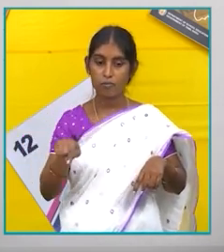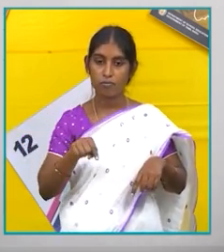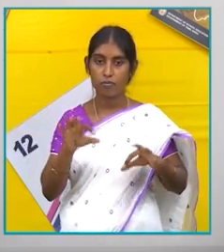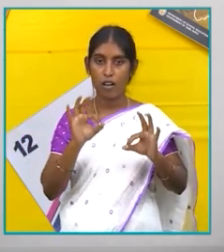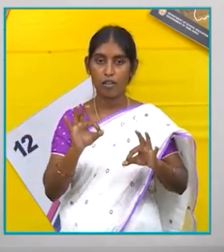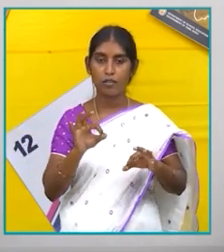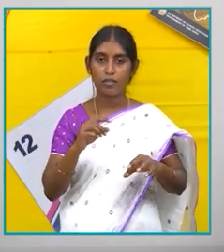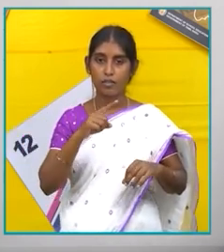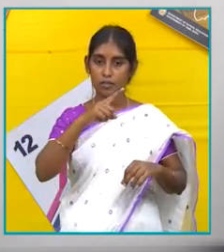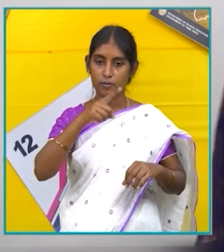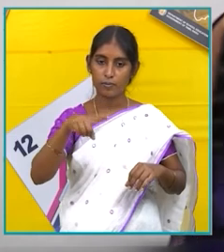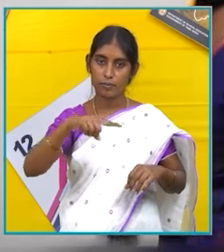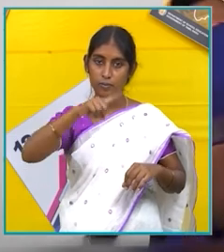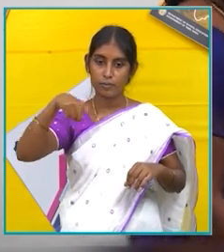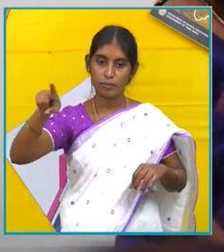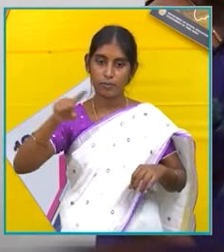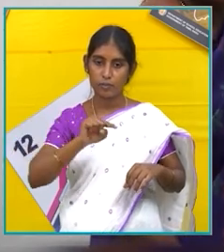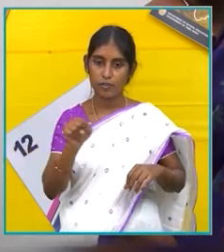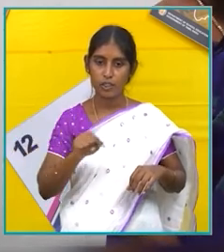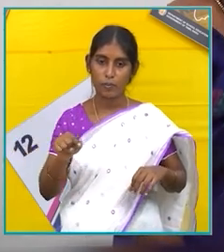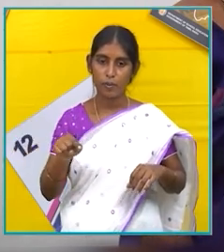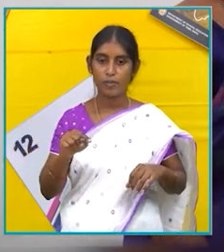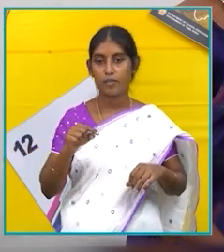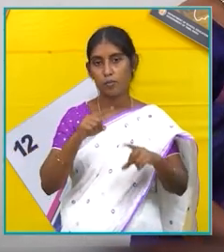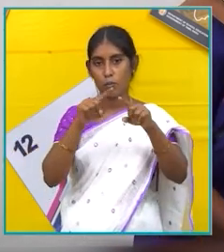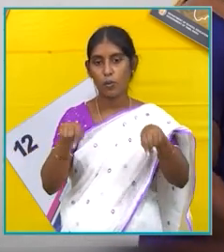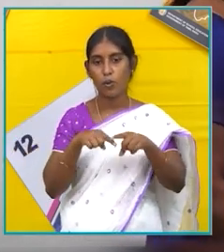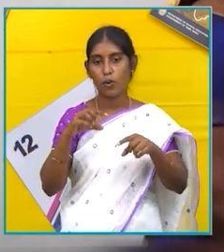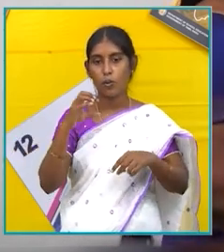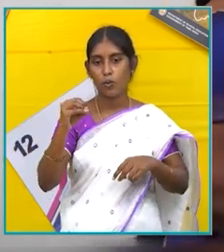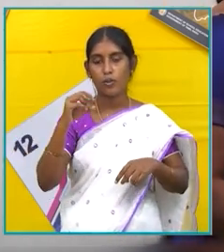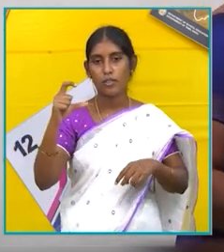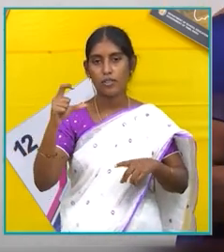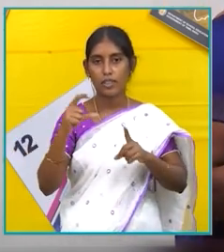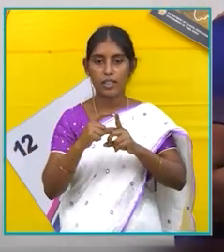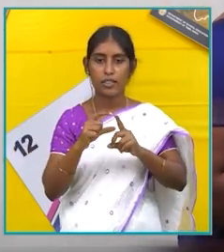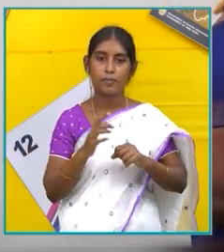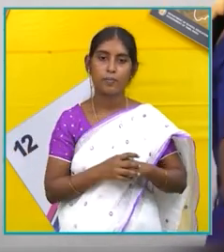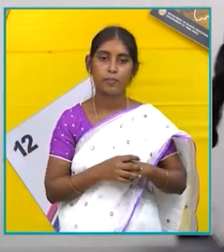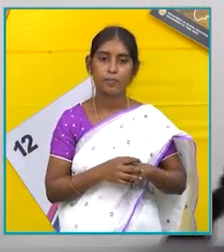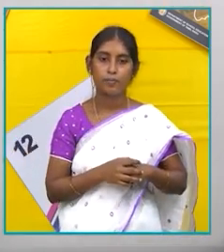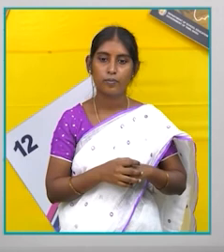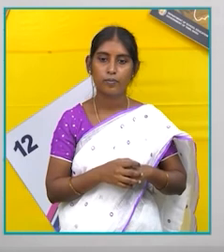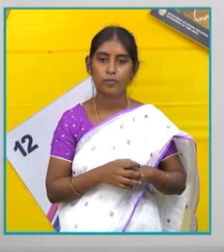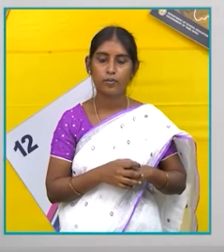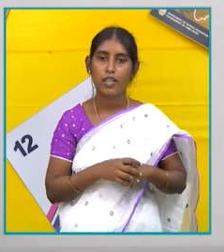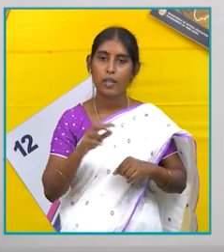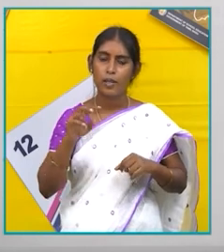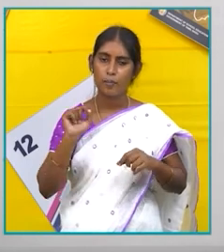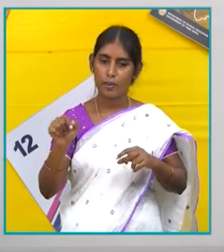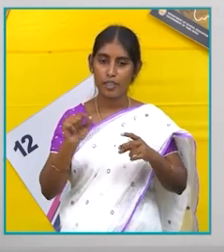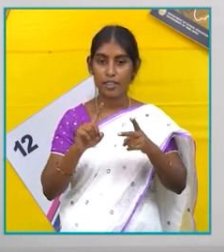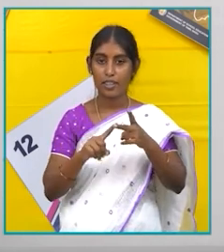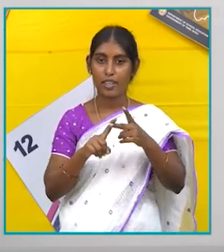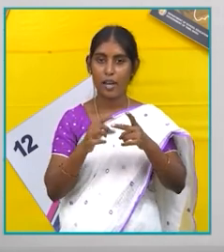OCD சோ ரெண்டு முக்கோணங்களும் சர்வசமம் அப்படி நம்ம ப்ரூவ் பண்ணியாச்சு இப்போ அடுத்த சம் இதுல பாருங்க